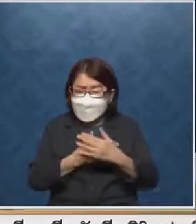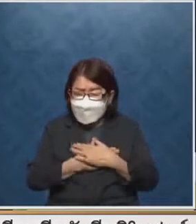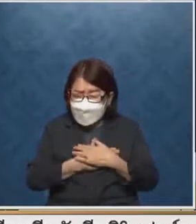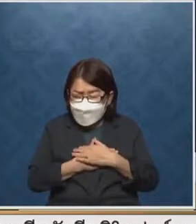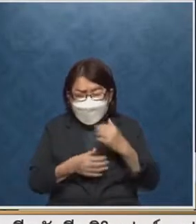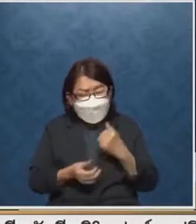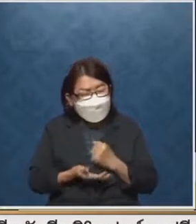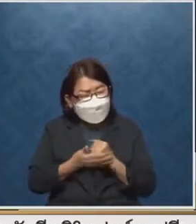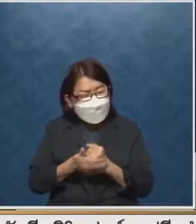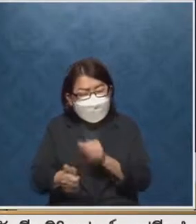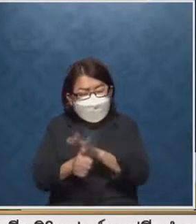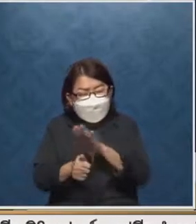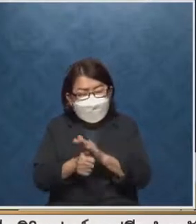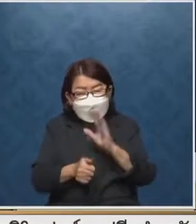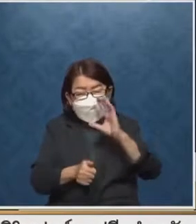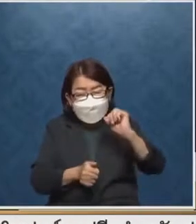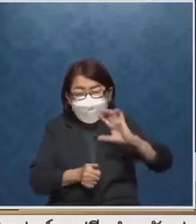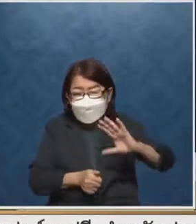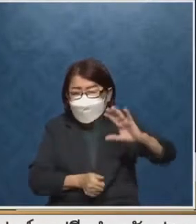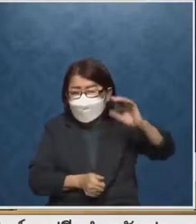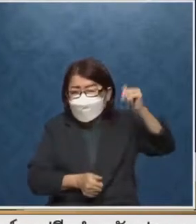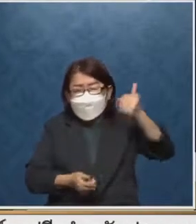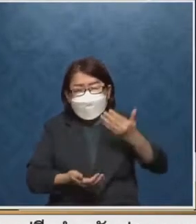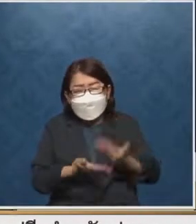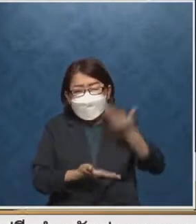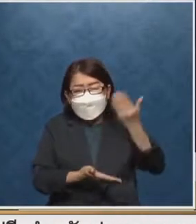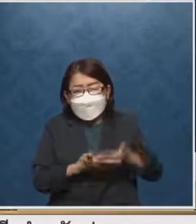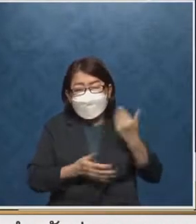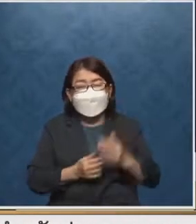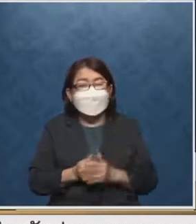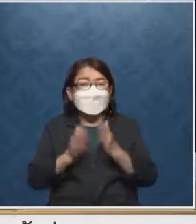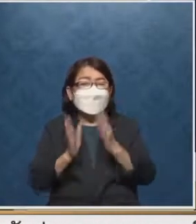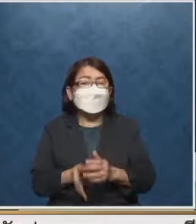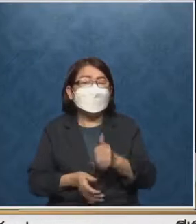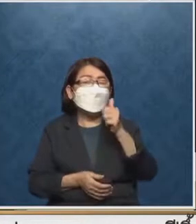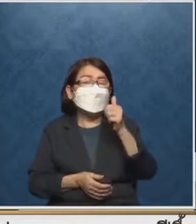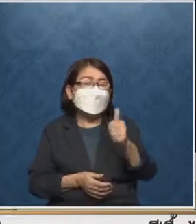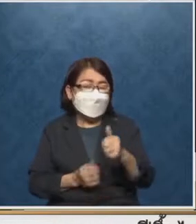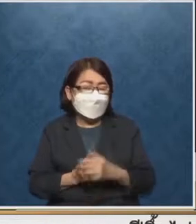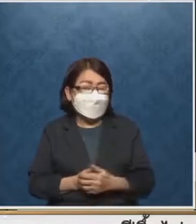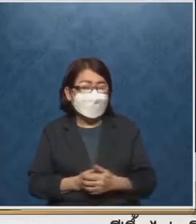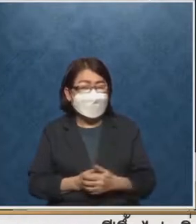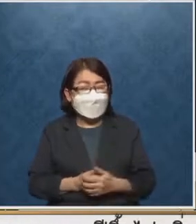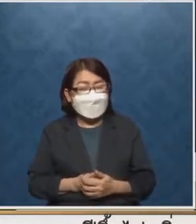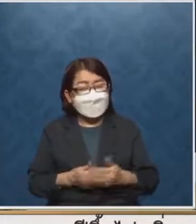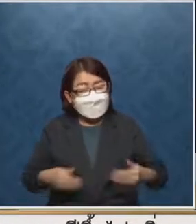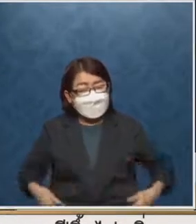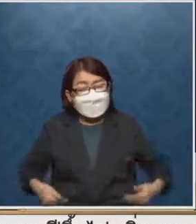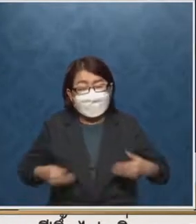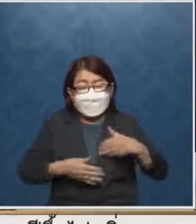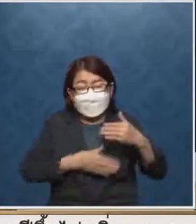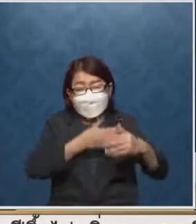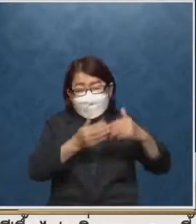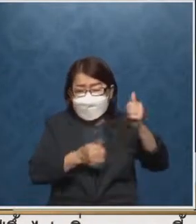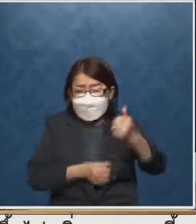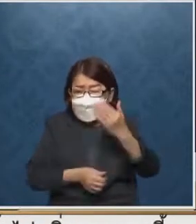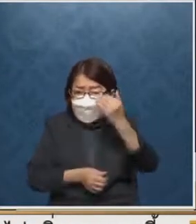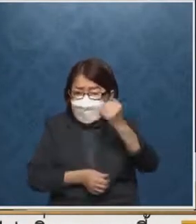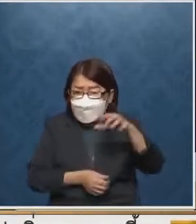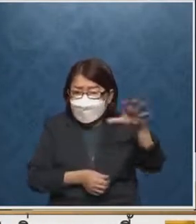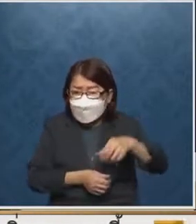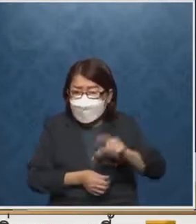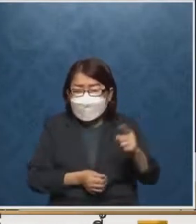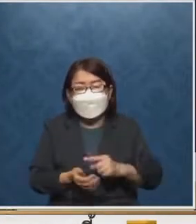นี่ยมีแต่ความเจริญรุ่งเรืองครับเป็นคนดีทั้งนั้นครับสิ่งเหล่านี้เกิดขึ้นได้ไงก็ต้องปู